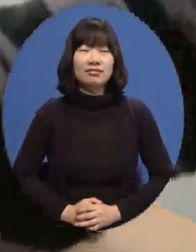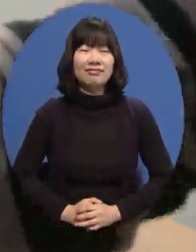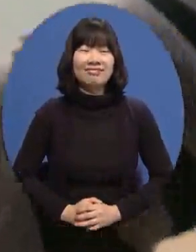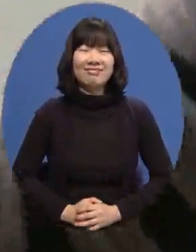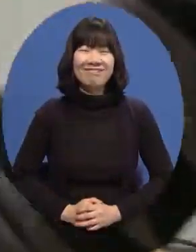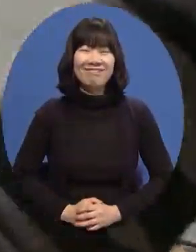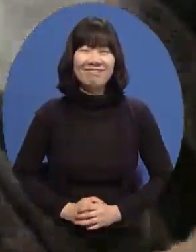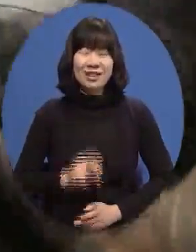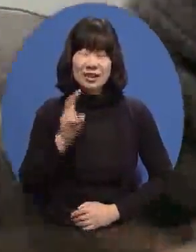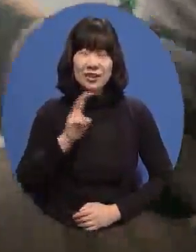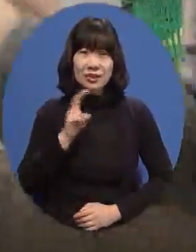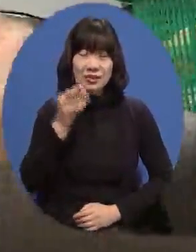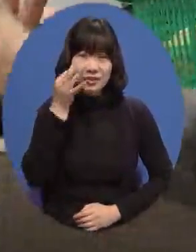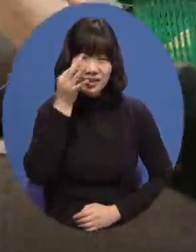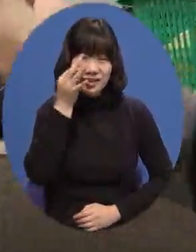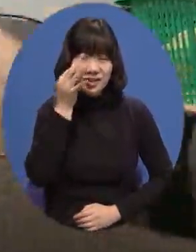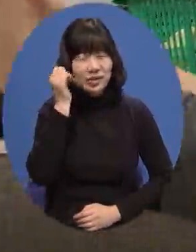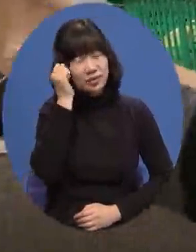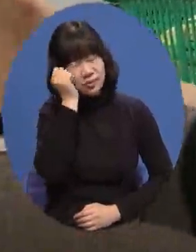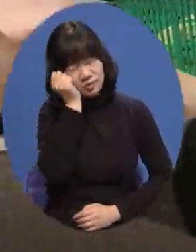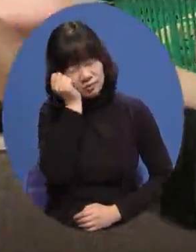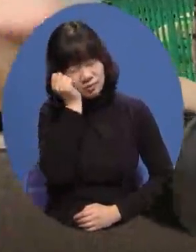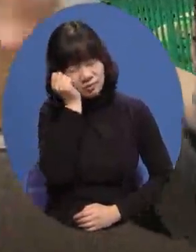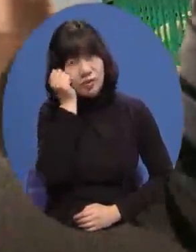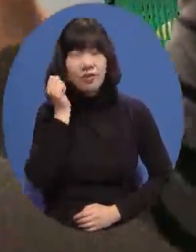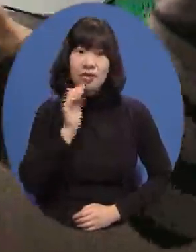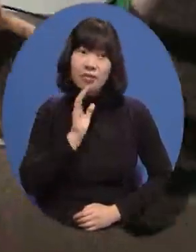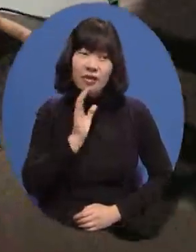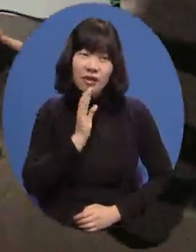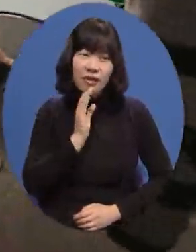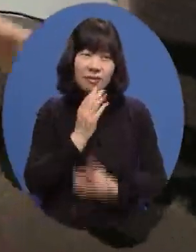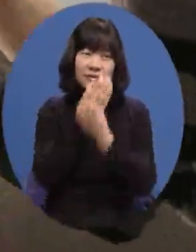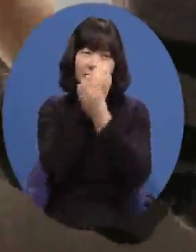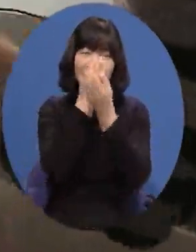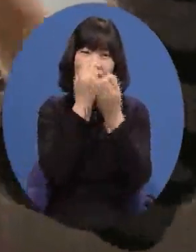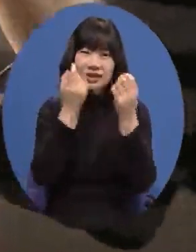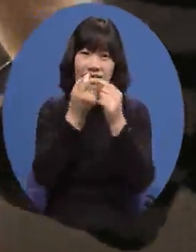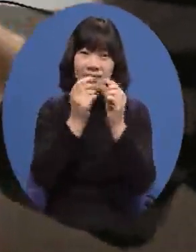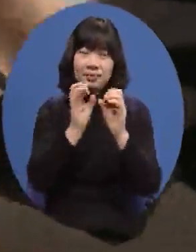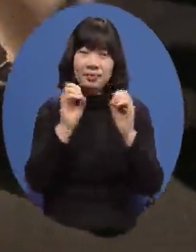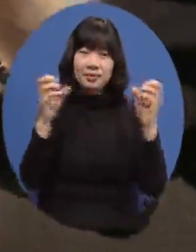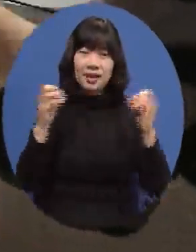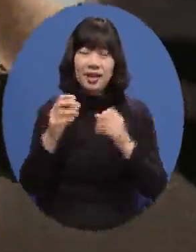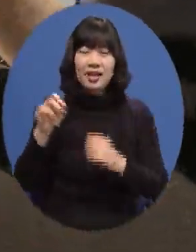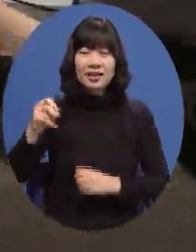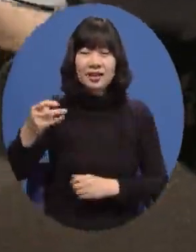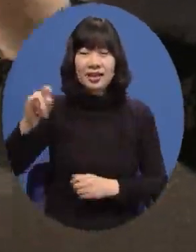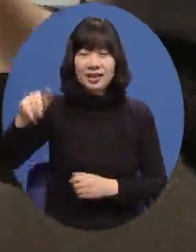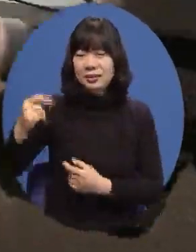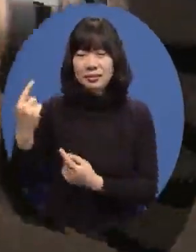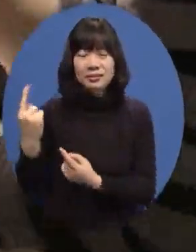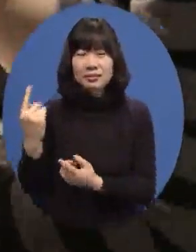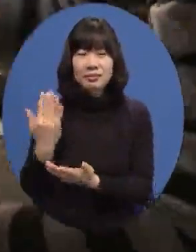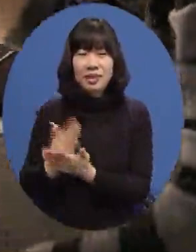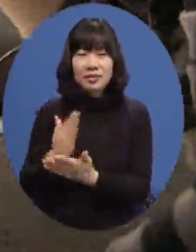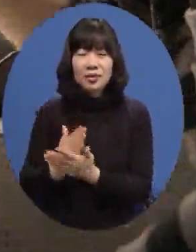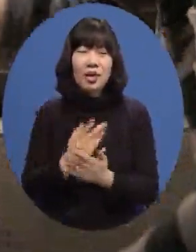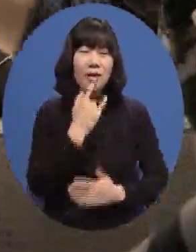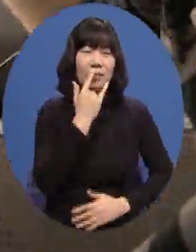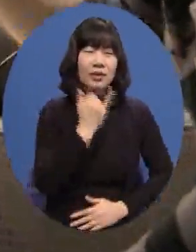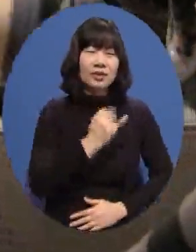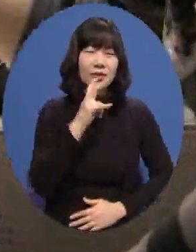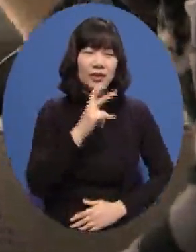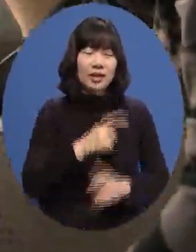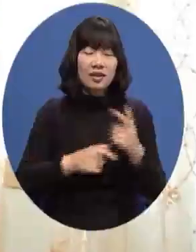이 노래 부르니까 졸려. 반짝반짝 작은 달. 클래식보다 엄마나 아빠의 노래에 훨씬 더